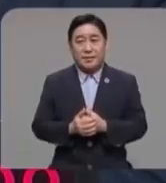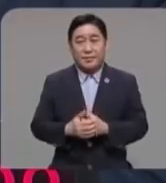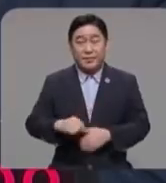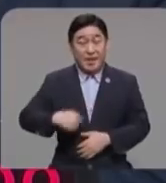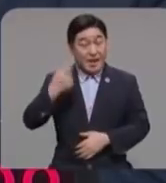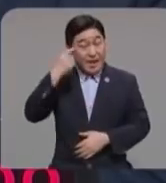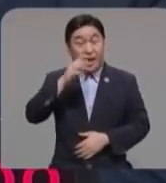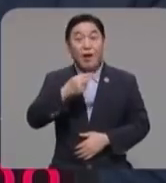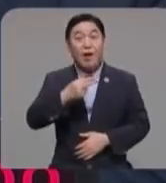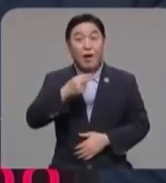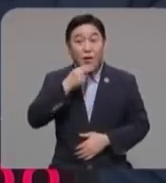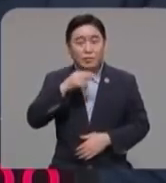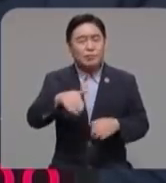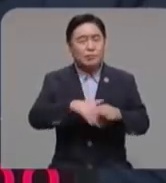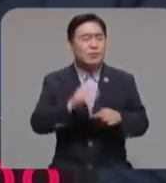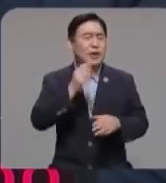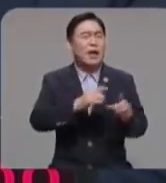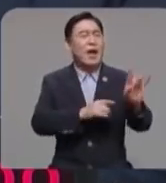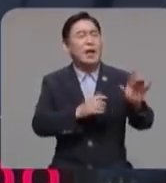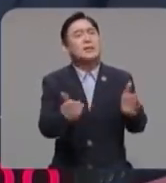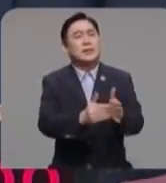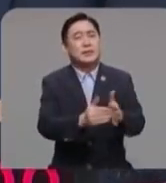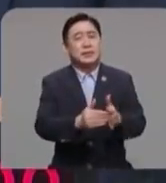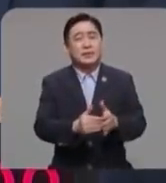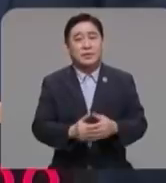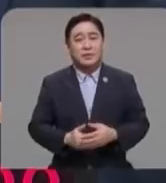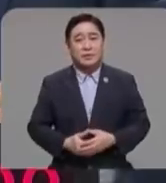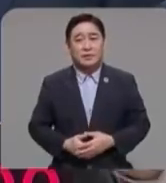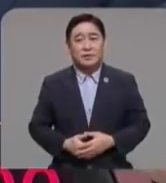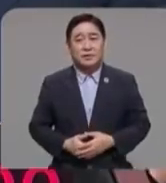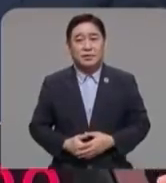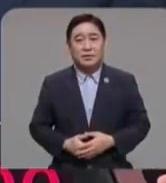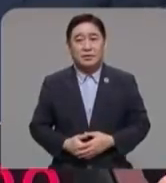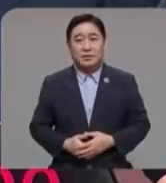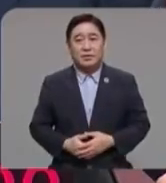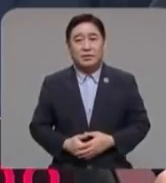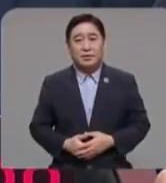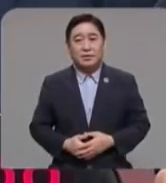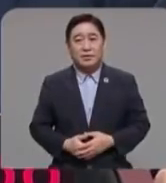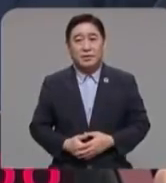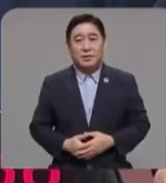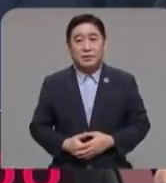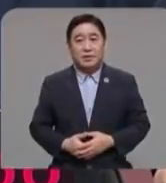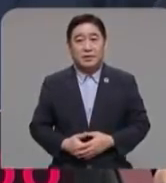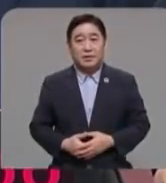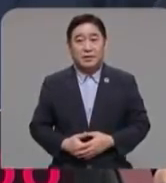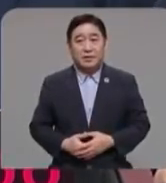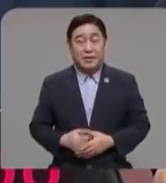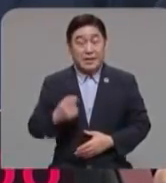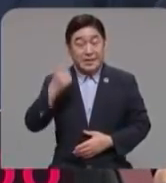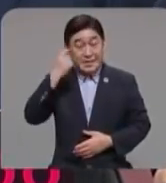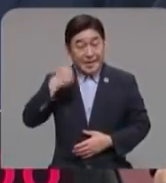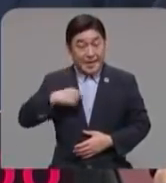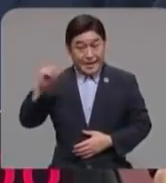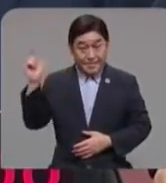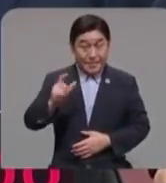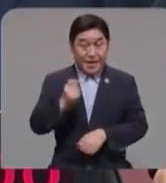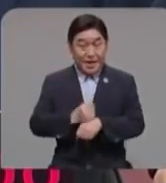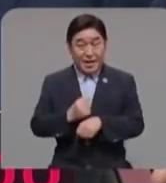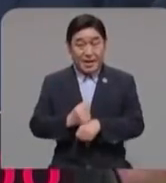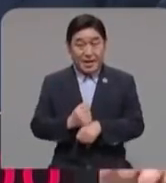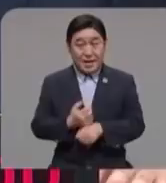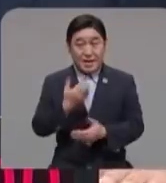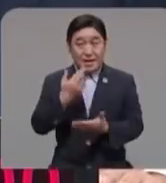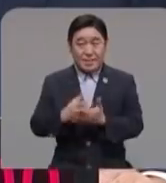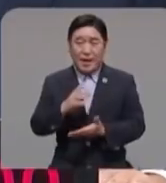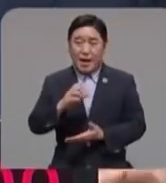없는 대통령은 문 대통령 하나로 충분합니다. 아마 생각은 내가 아주 강하게 있는 사람일 겁니다. 아니, 빈감통